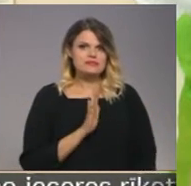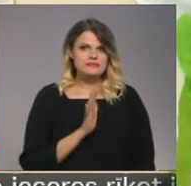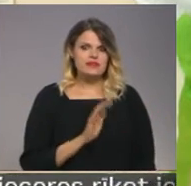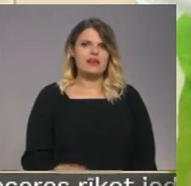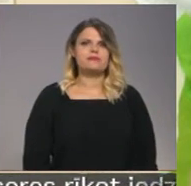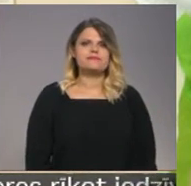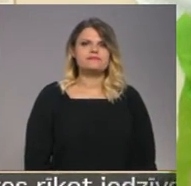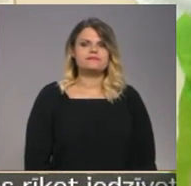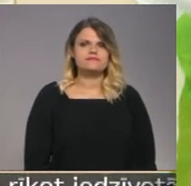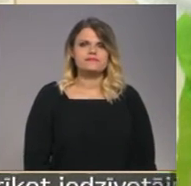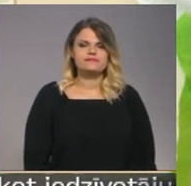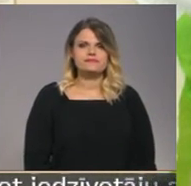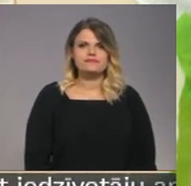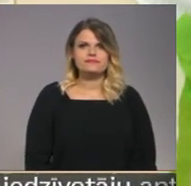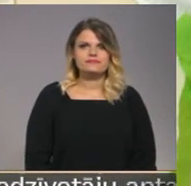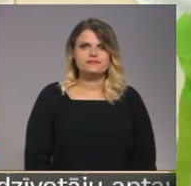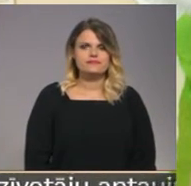Dzīdī, dzīdī,